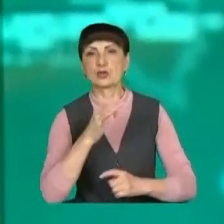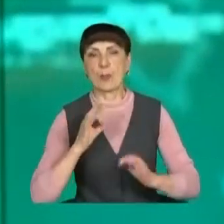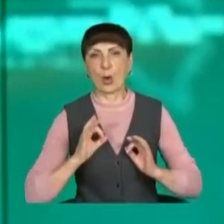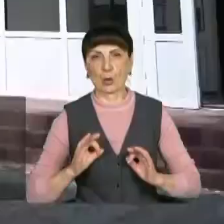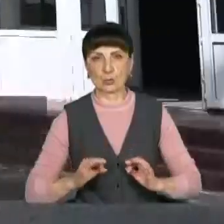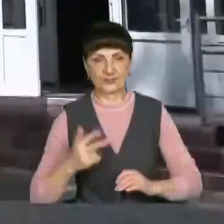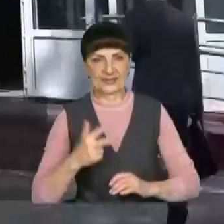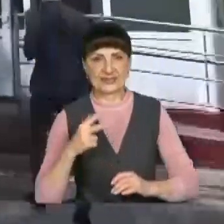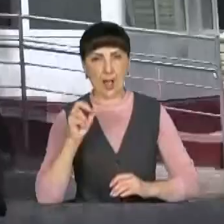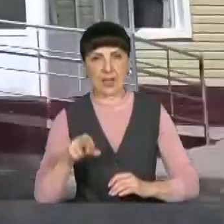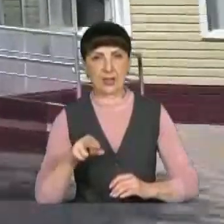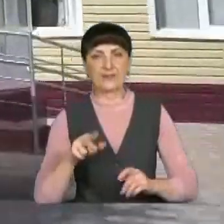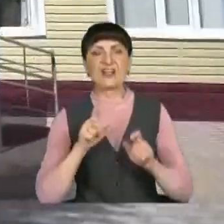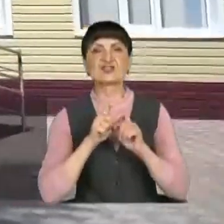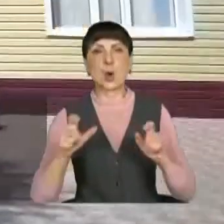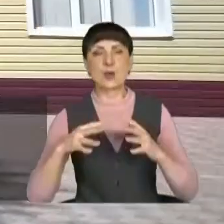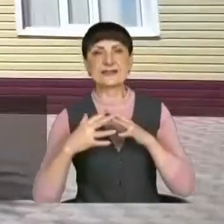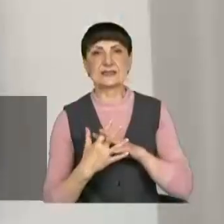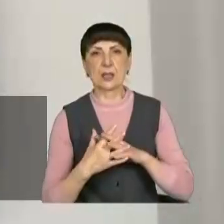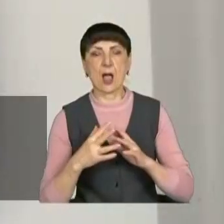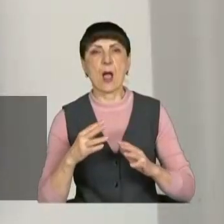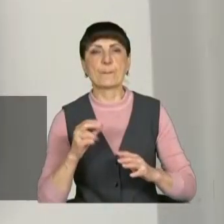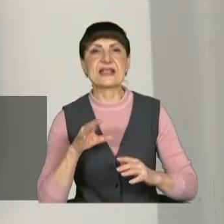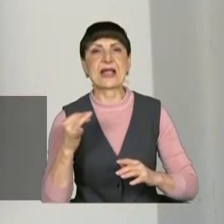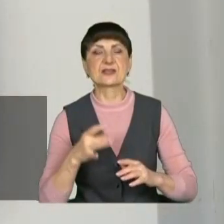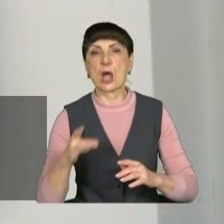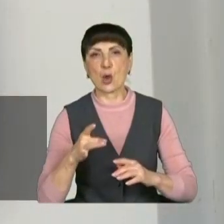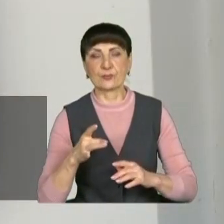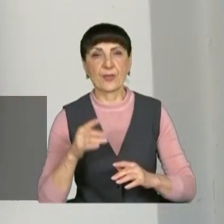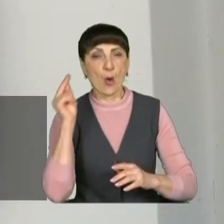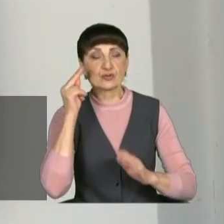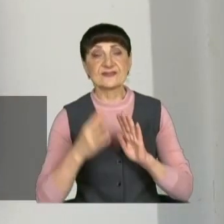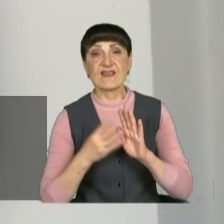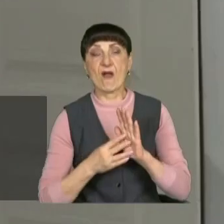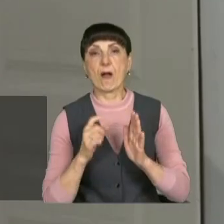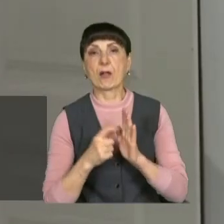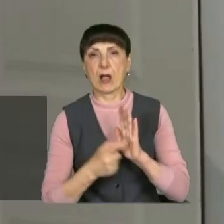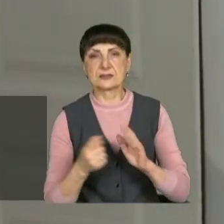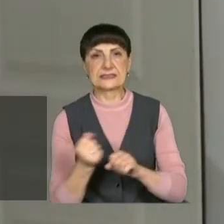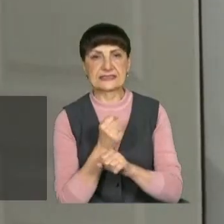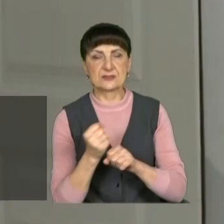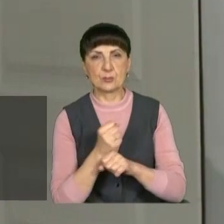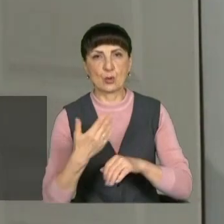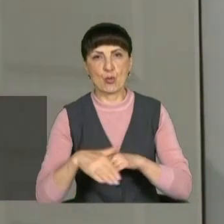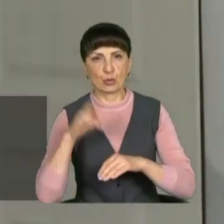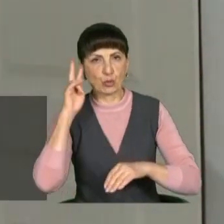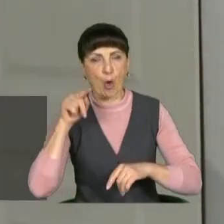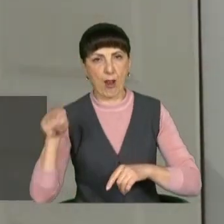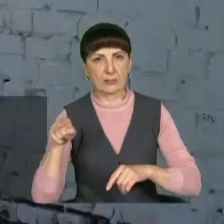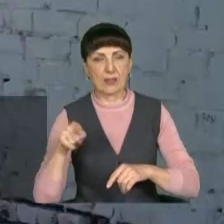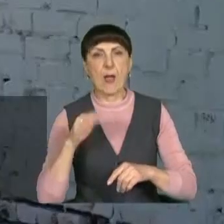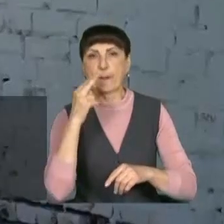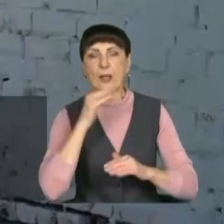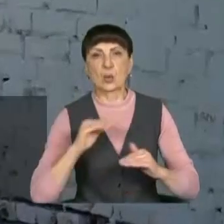Напомню, 30 апреля в средней школе села Кумжата Байзакского района ученика 9 класса избили в уличном туалете.